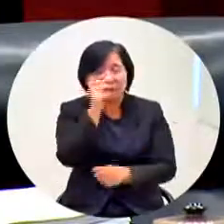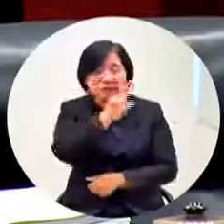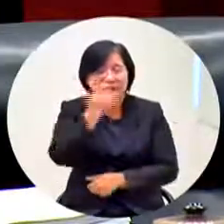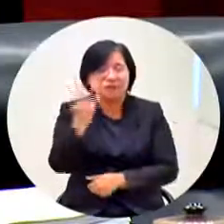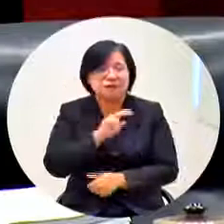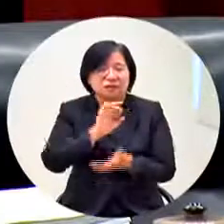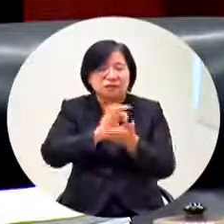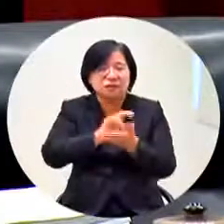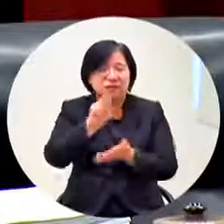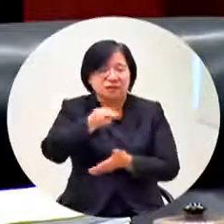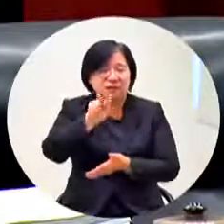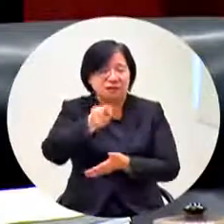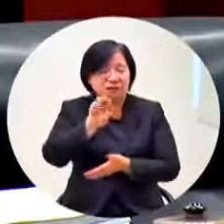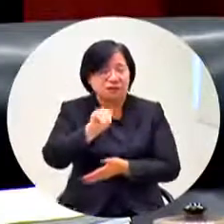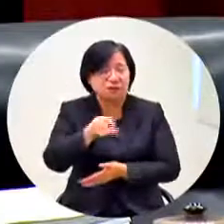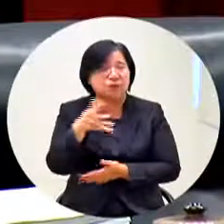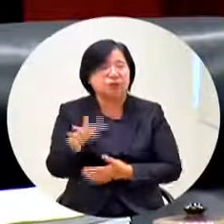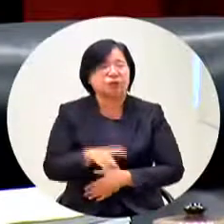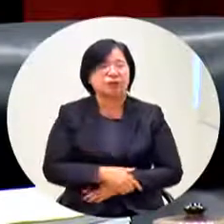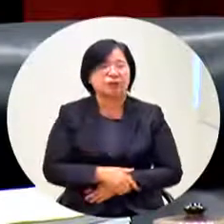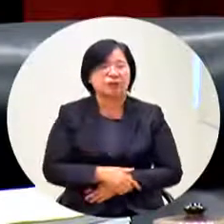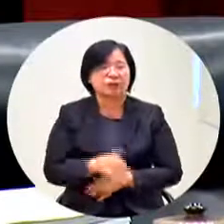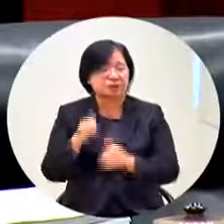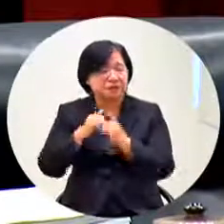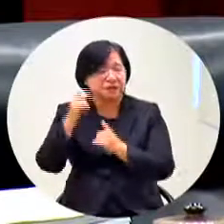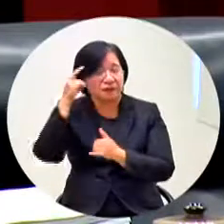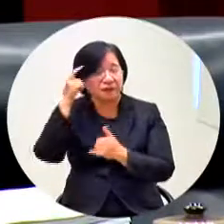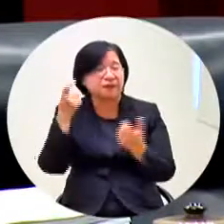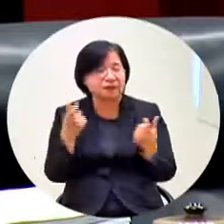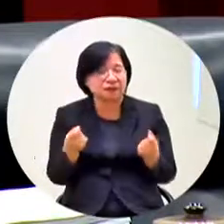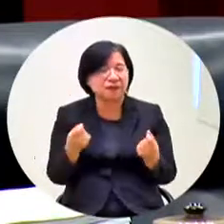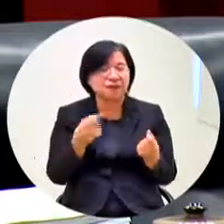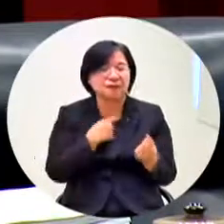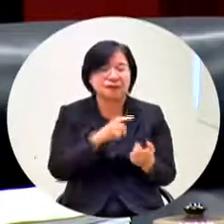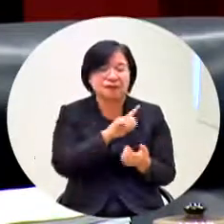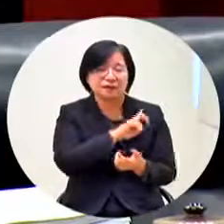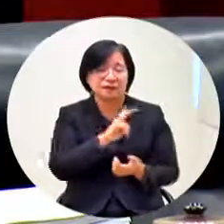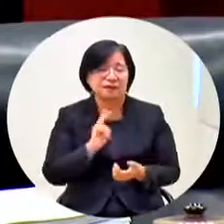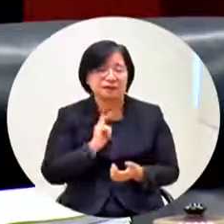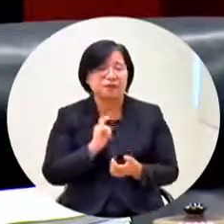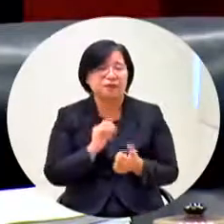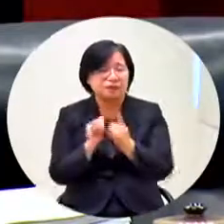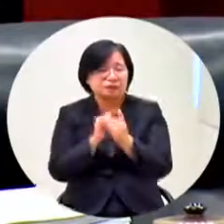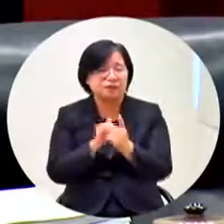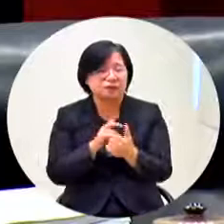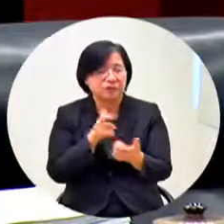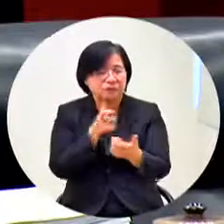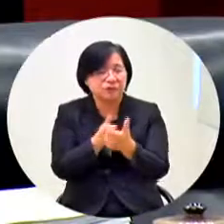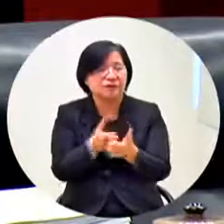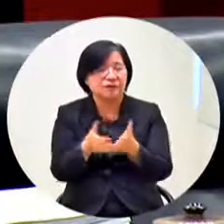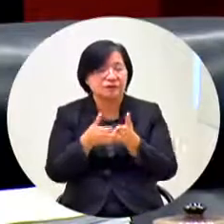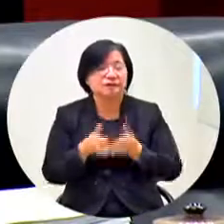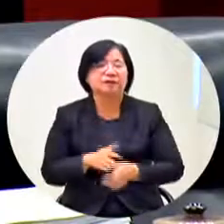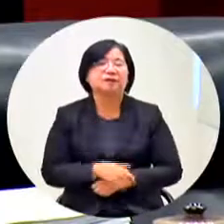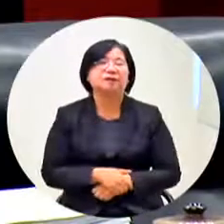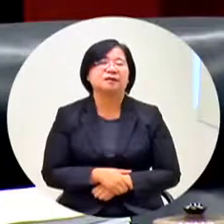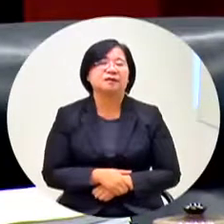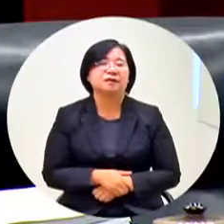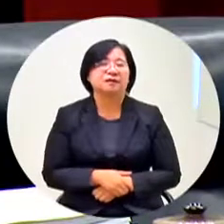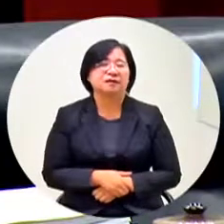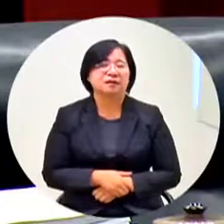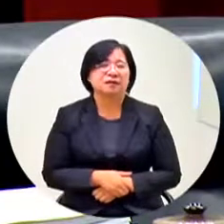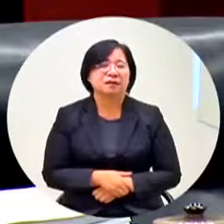2000多万，我希望它能够符合民意，也能够兼顾到市民的需求。那我想他们也希望